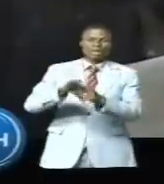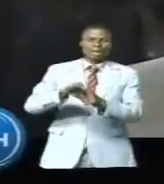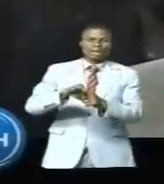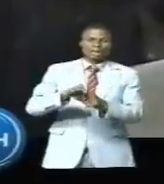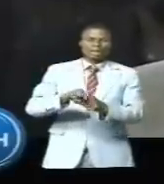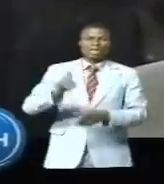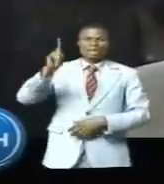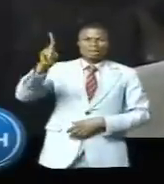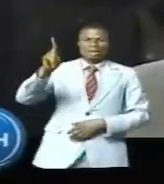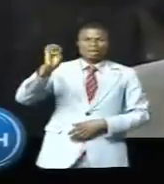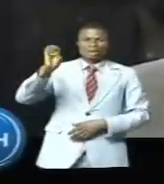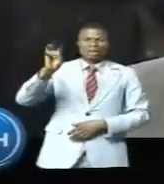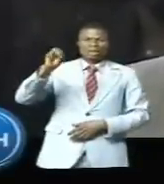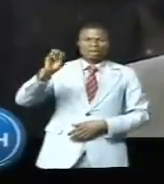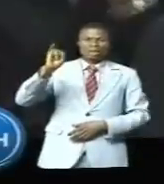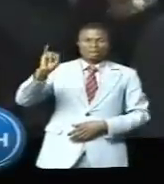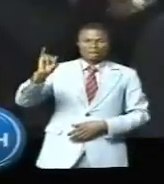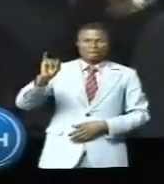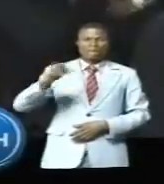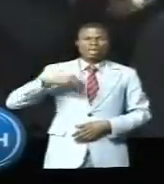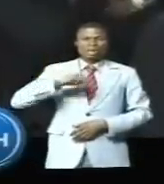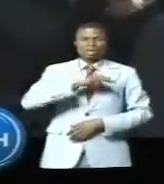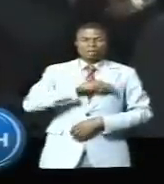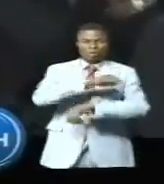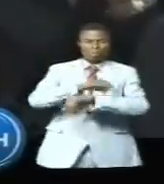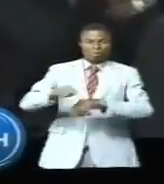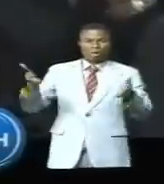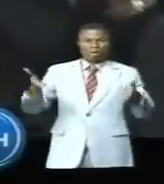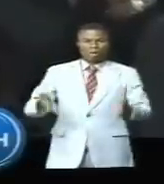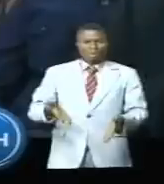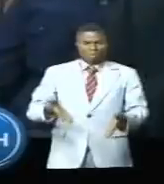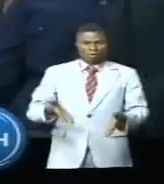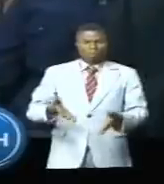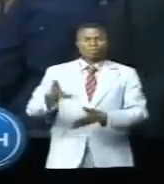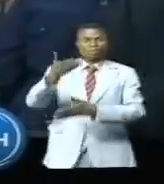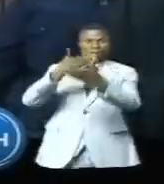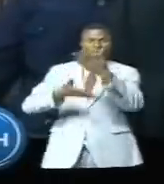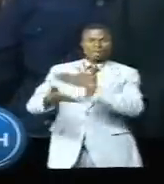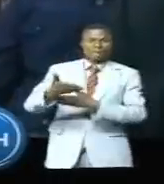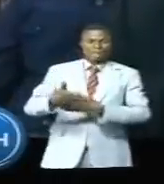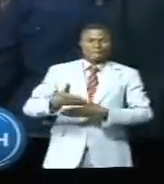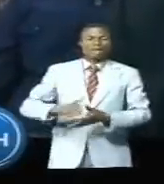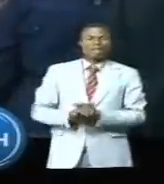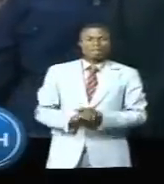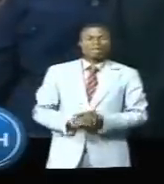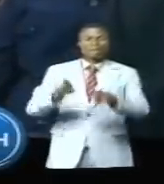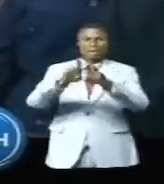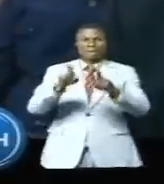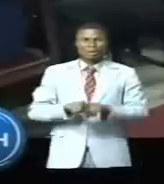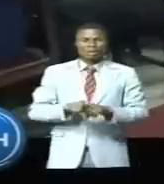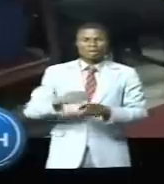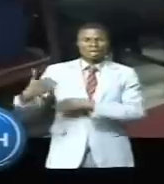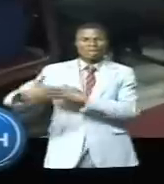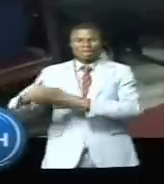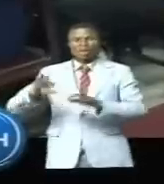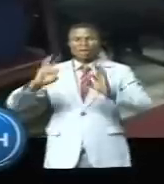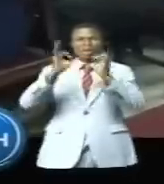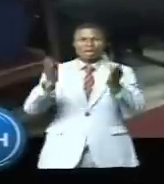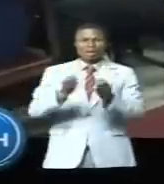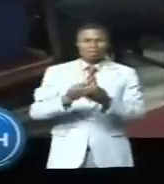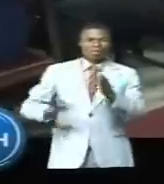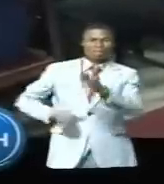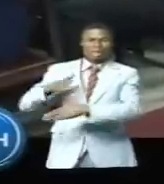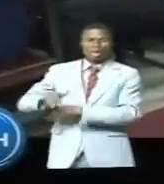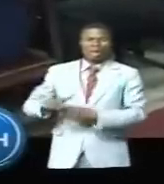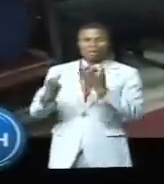Denis Kadima Kazadi, de quelques membres de son bureau, son prédécesseur Corneille Nangaa, ainsi que les proches de la famille du défunt.